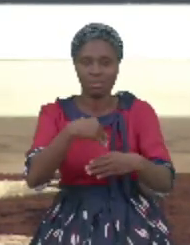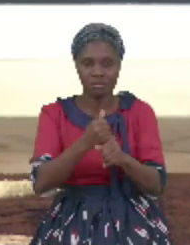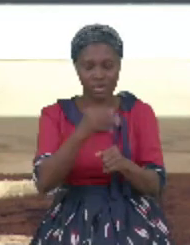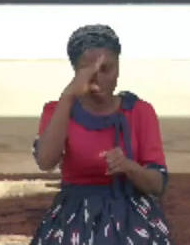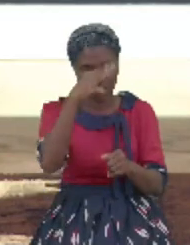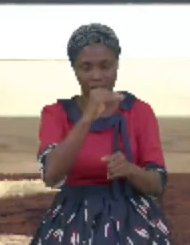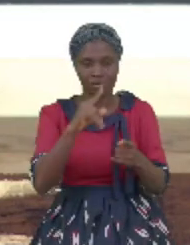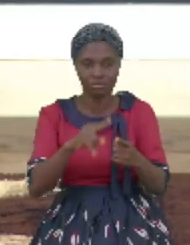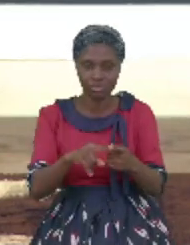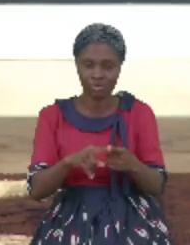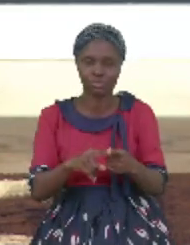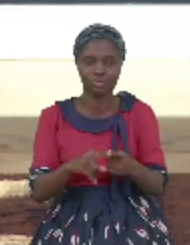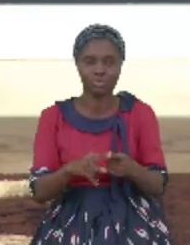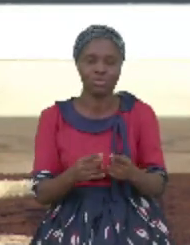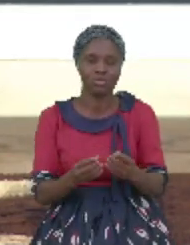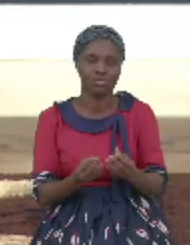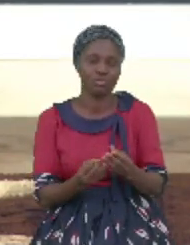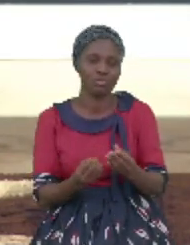l'a piqué.